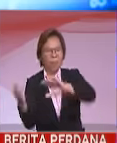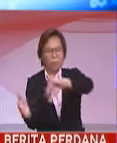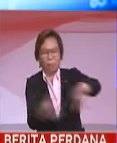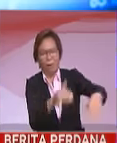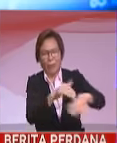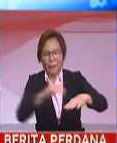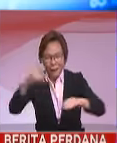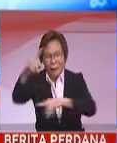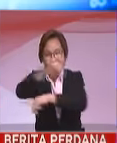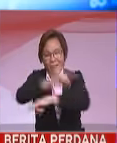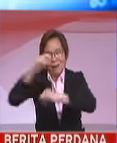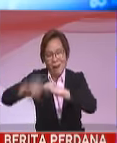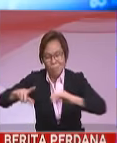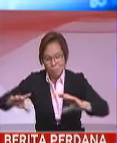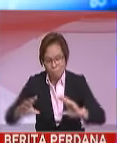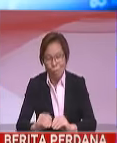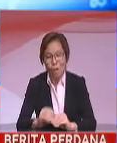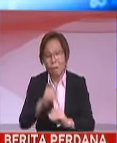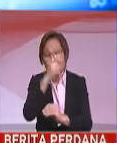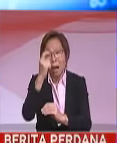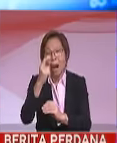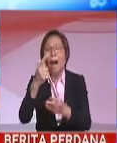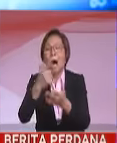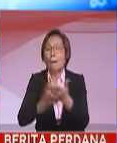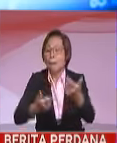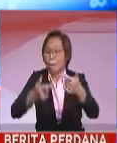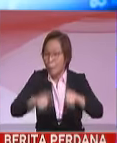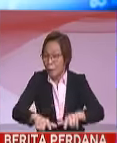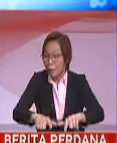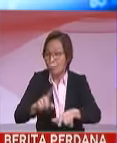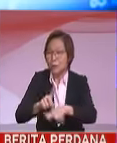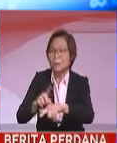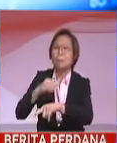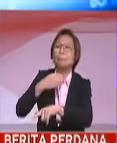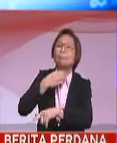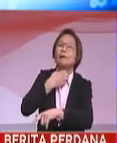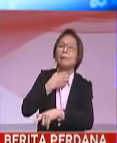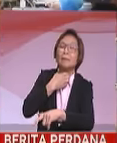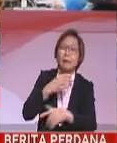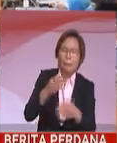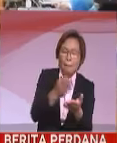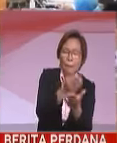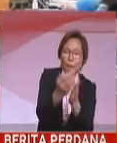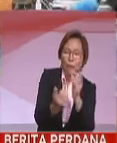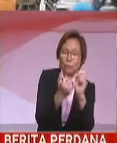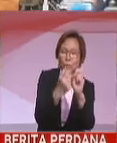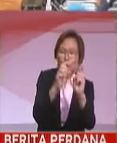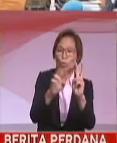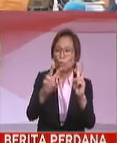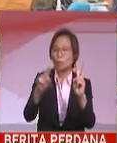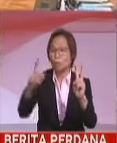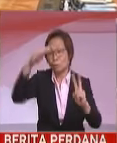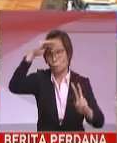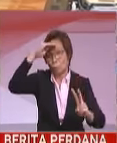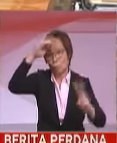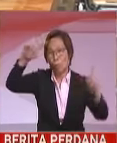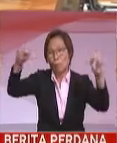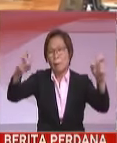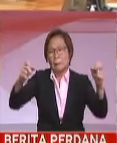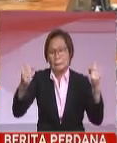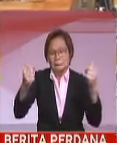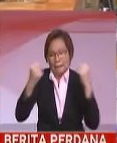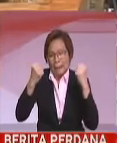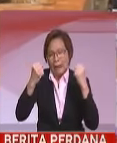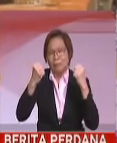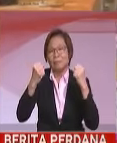terakhir persidangan susulan perkembangan politik di Perak. Belanjawan Johor 2021 bertemakan Berdaya Tahan